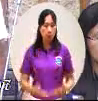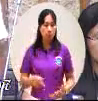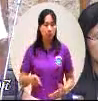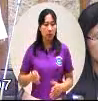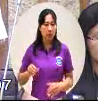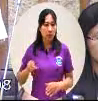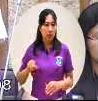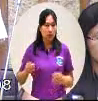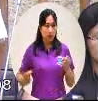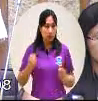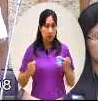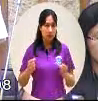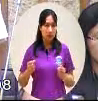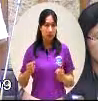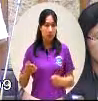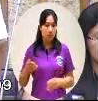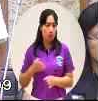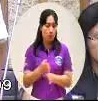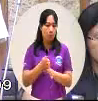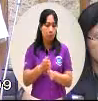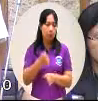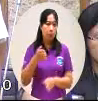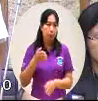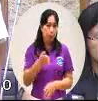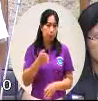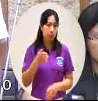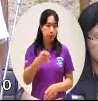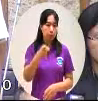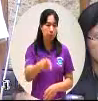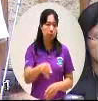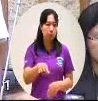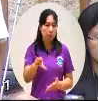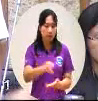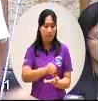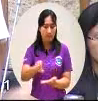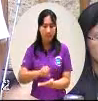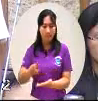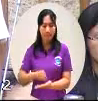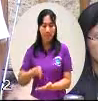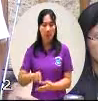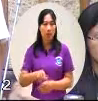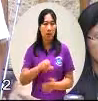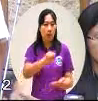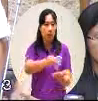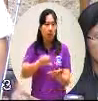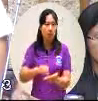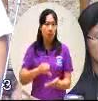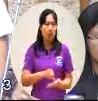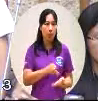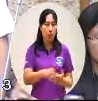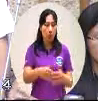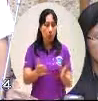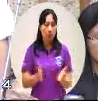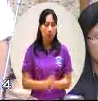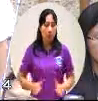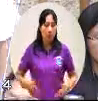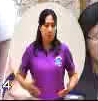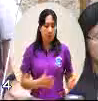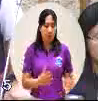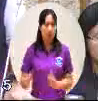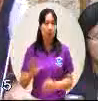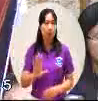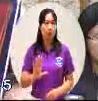让他们去做一些采集或者是耕作的方便。那这个部分我们先去做这样的一个处理。 好，谢谢